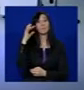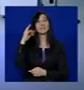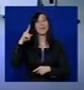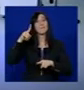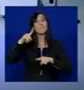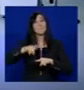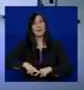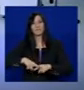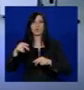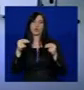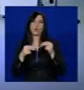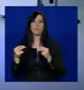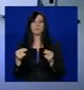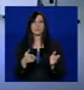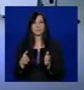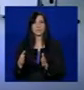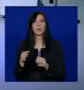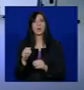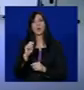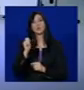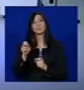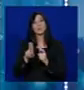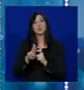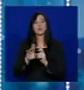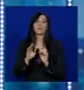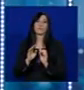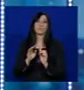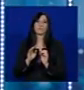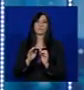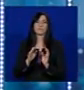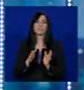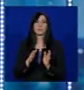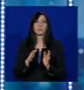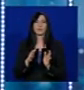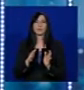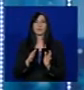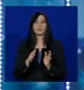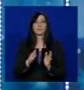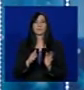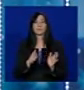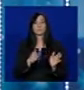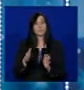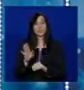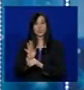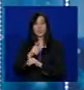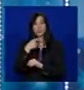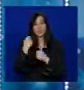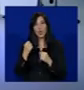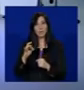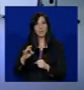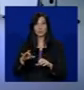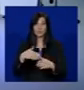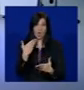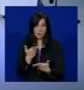правната комисия. Господин Цонев, нека като влезете в парламента да питате да... 14 дни чакаме Рашков да даде отговор, добре, ще ги